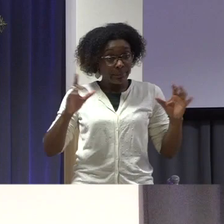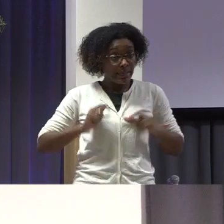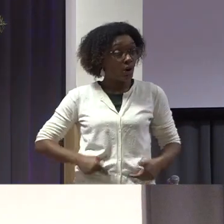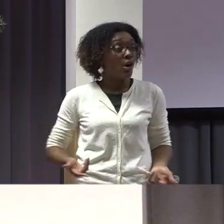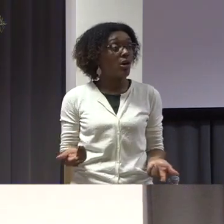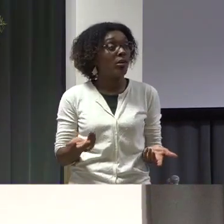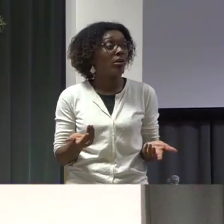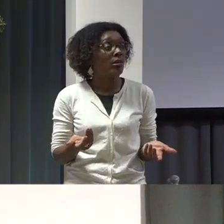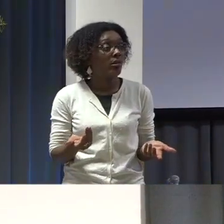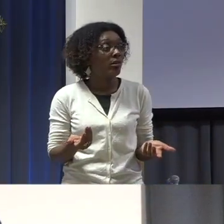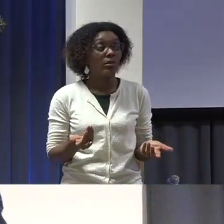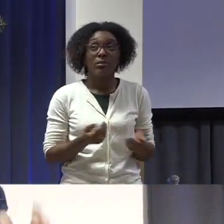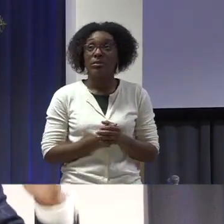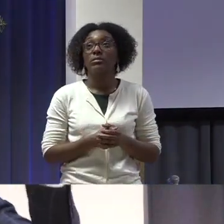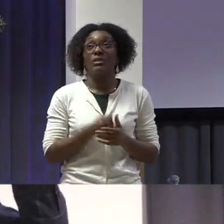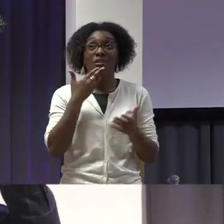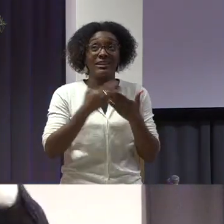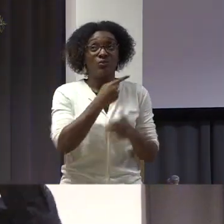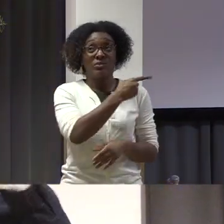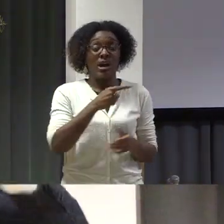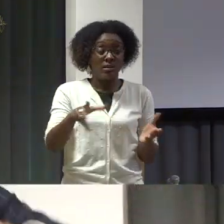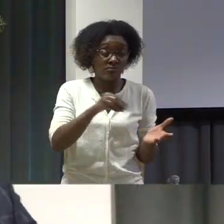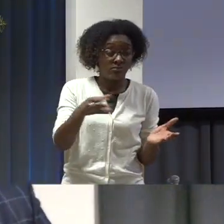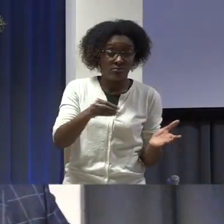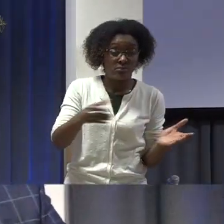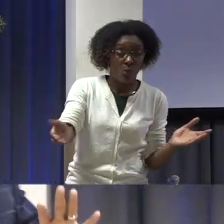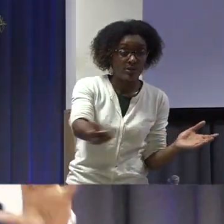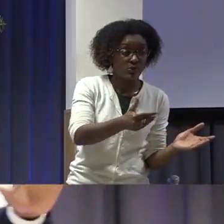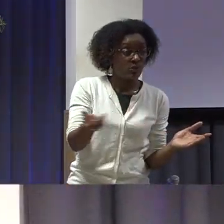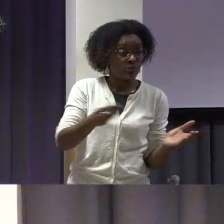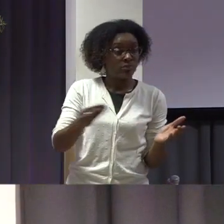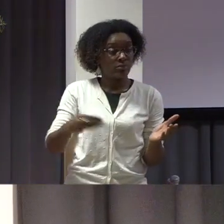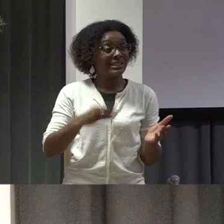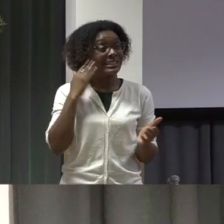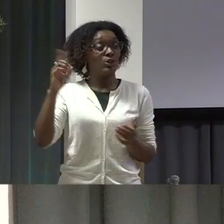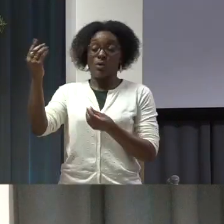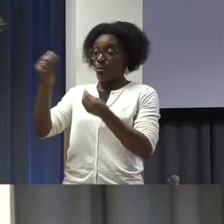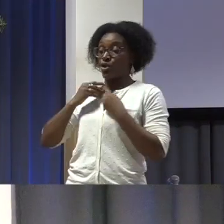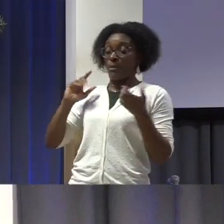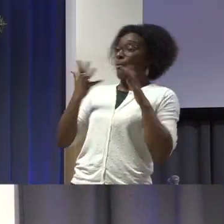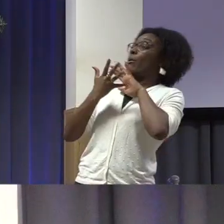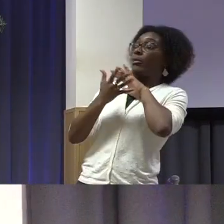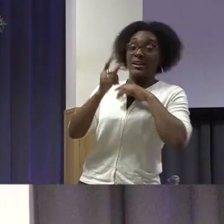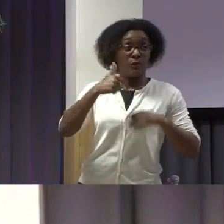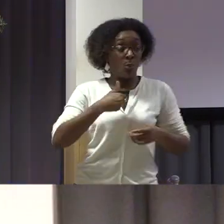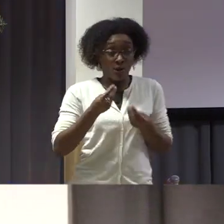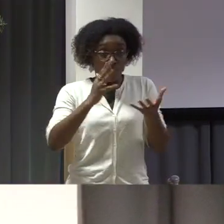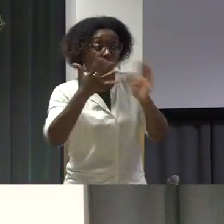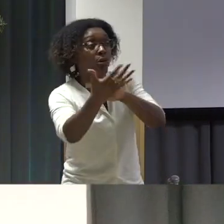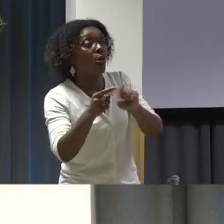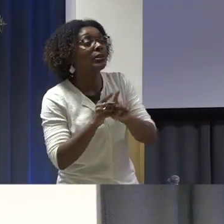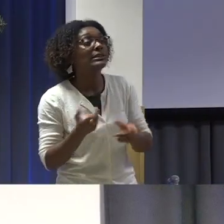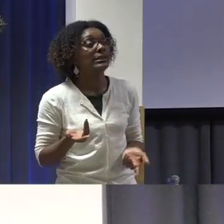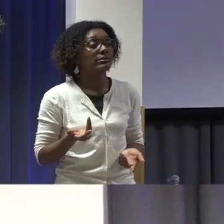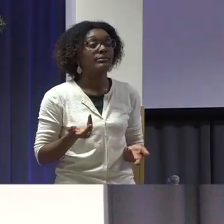le rendez-vous de la moisson parce que si dieu nous bouleverse c'est pour que nos boules version les autres à notre tour à 2